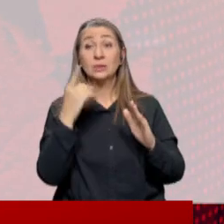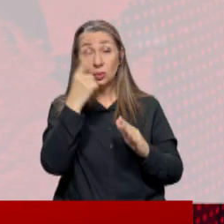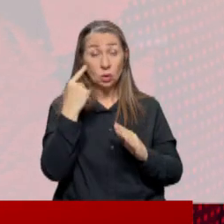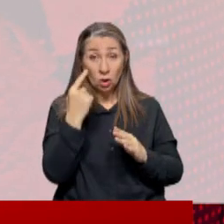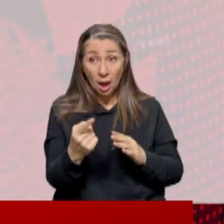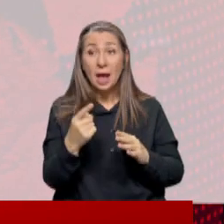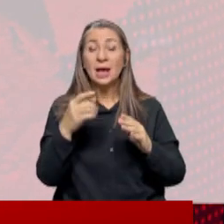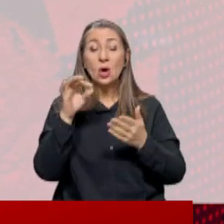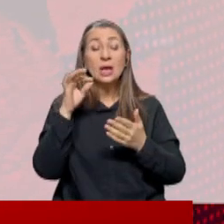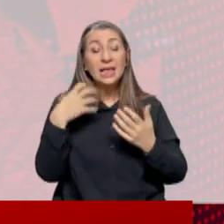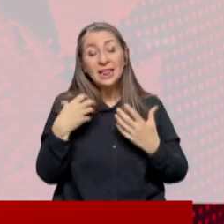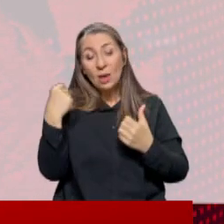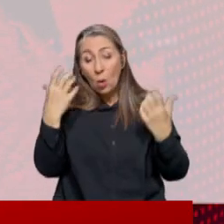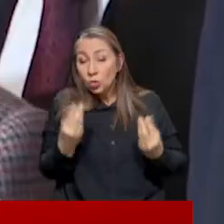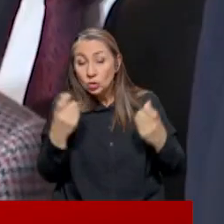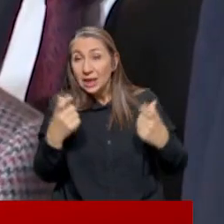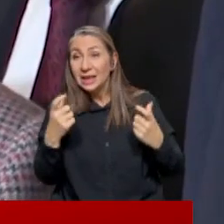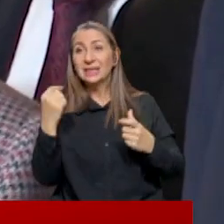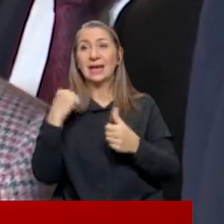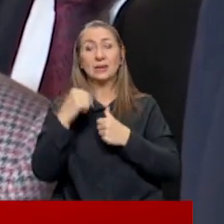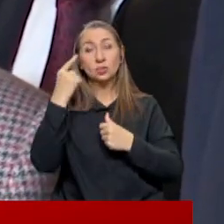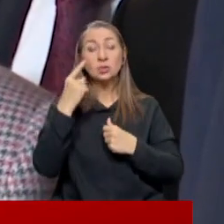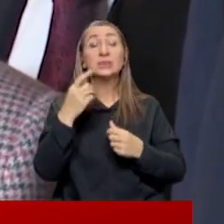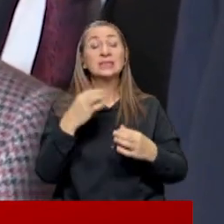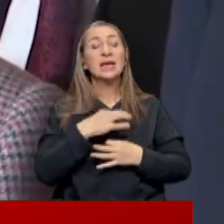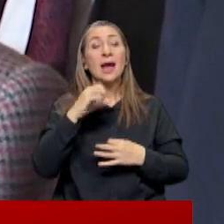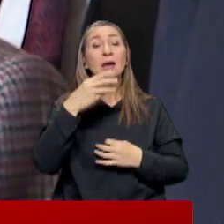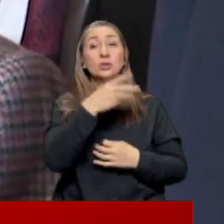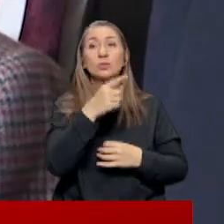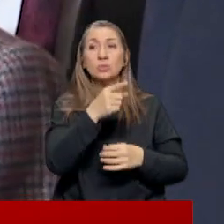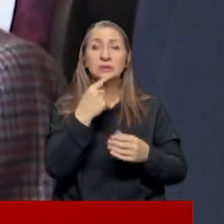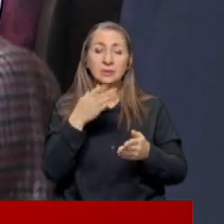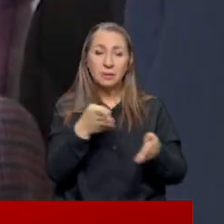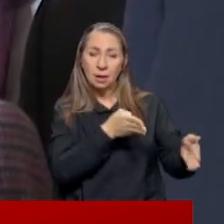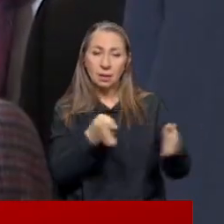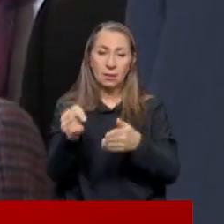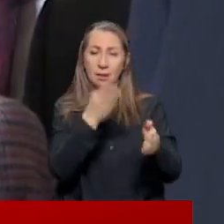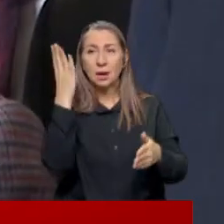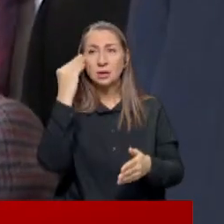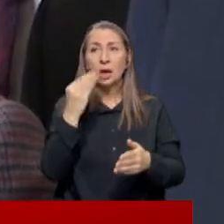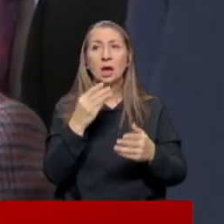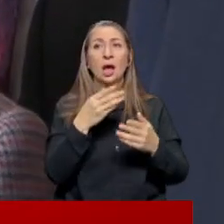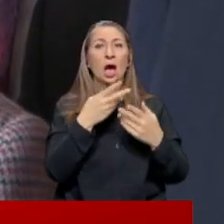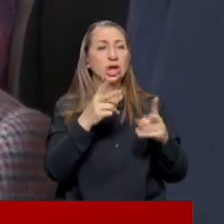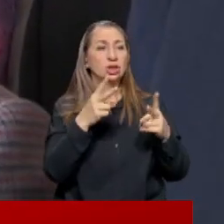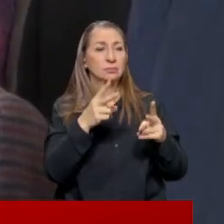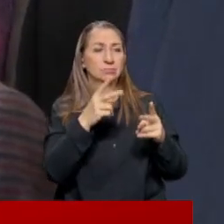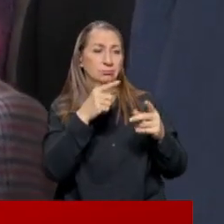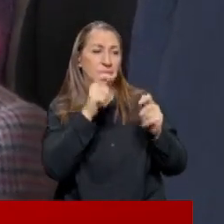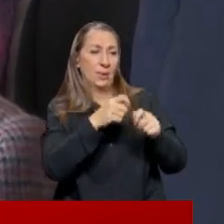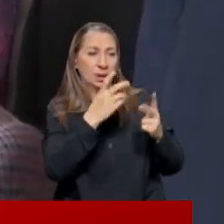üzere konumunu yeniden gözden geçirir. Sayın Erdoğan'ın yaptığı zigzaklara alıştık. Açılımları yapanlar